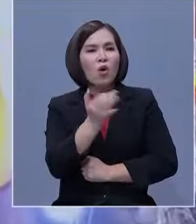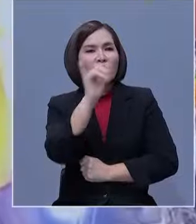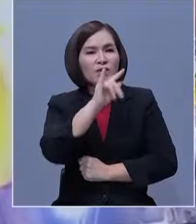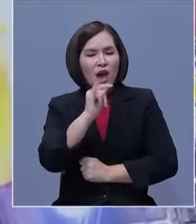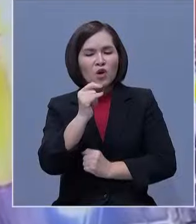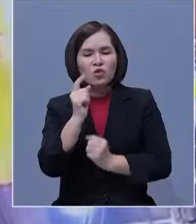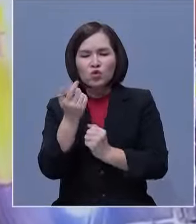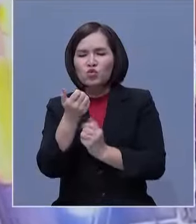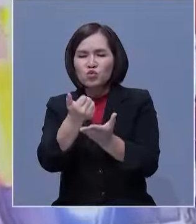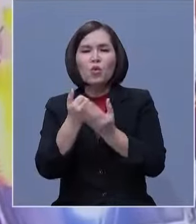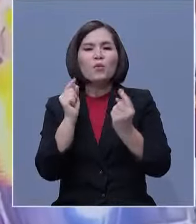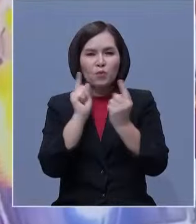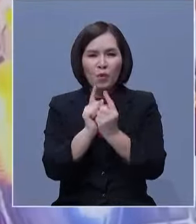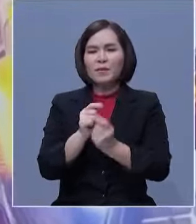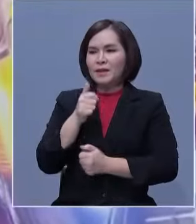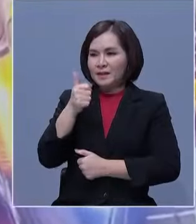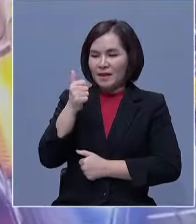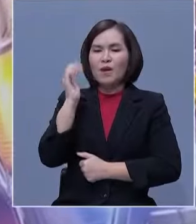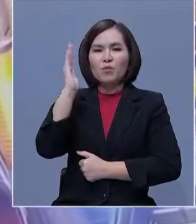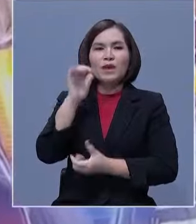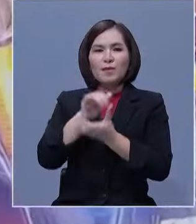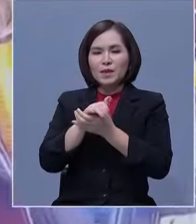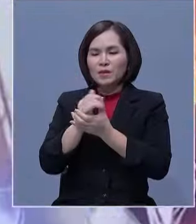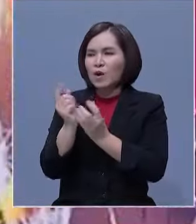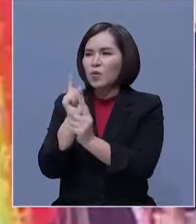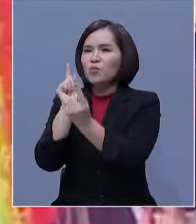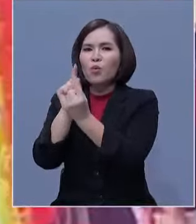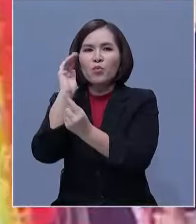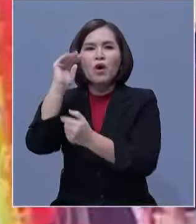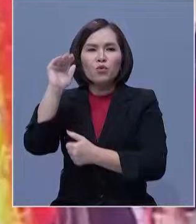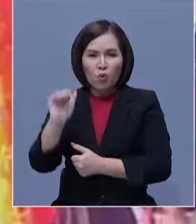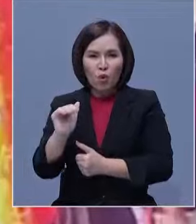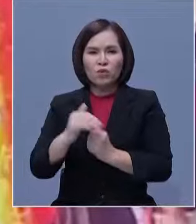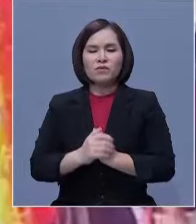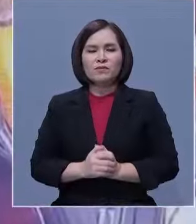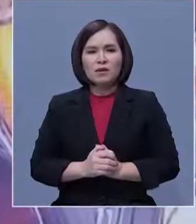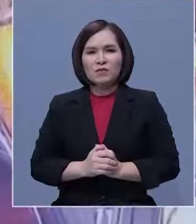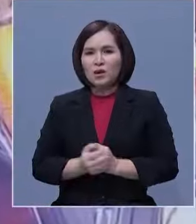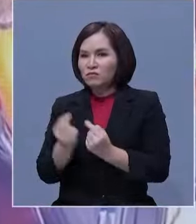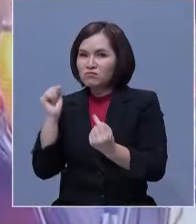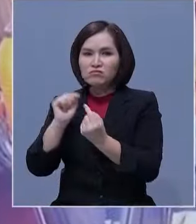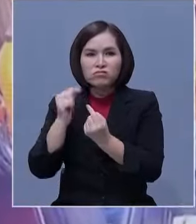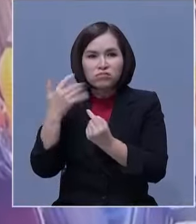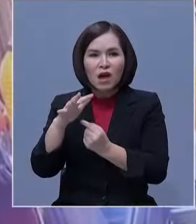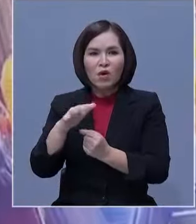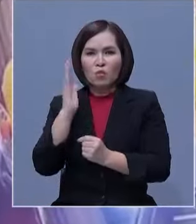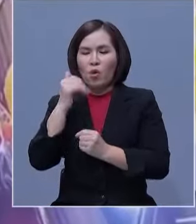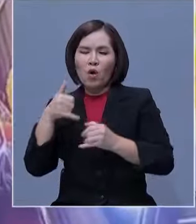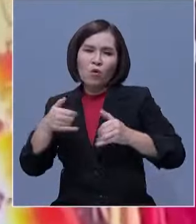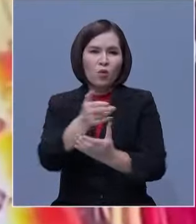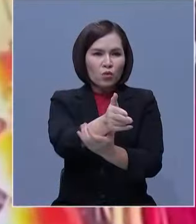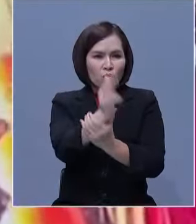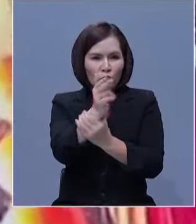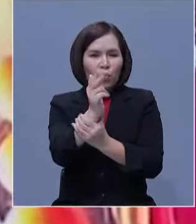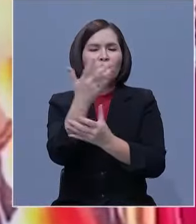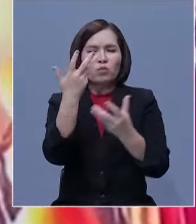ที่ร้านหน่อยพี่สาวก็เลยให้สามีออกไปหานะครับแต่พอไปถึงปรากฏว่านายอธิพัฒน์คนก่อเหตุก็บุกเข้ามายิงน้องช